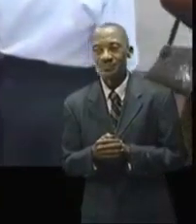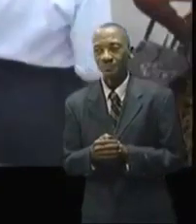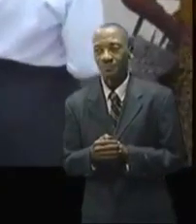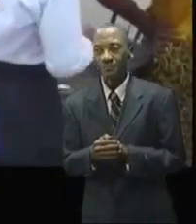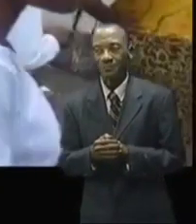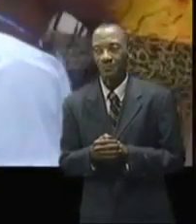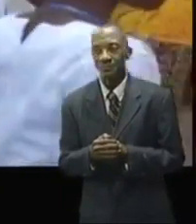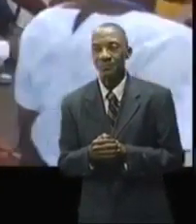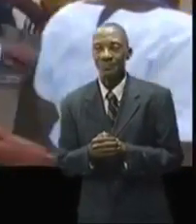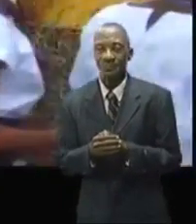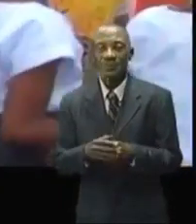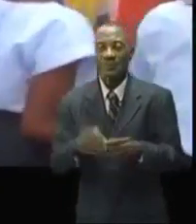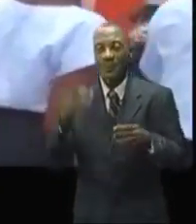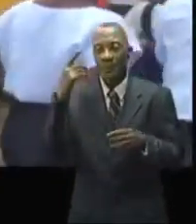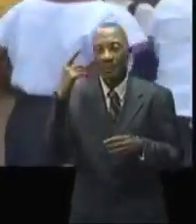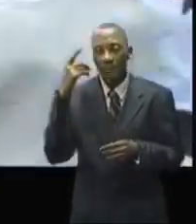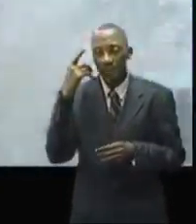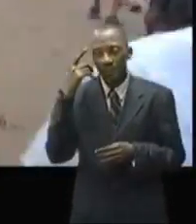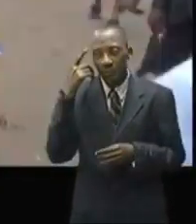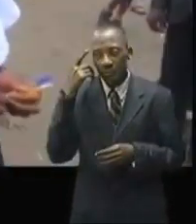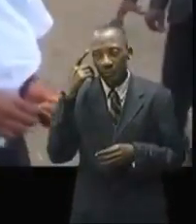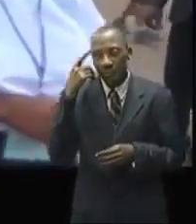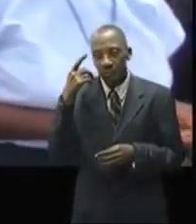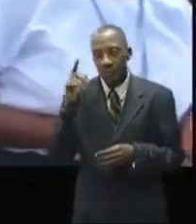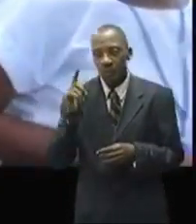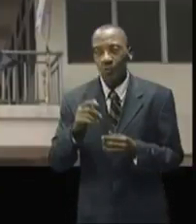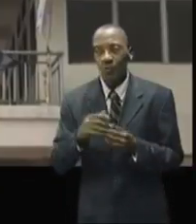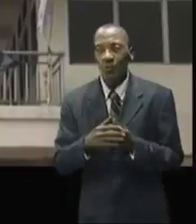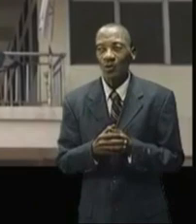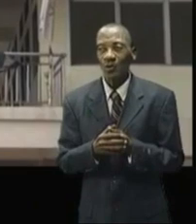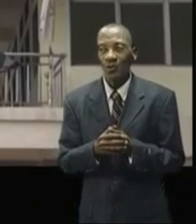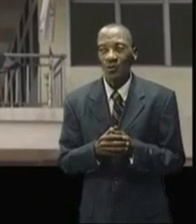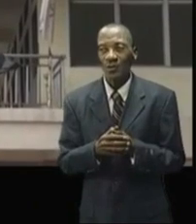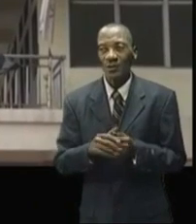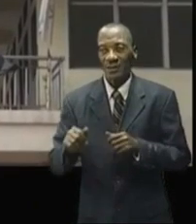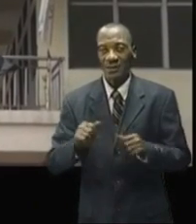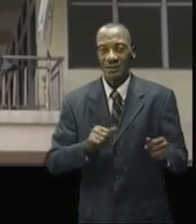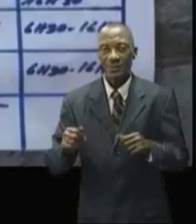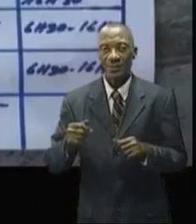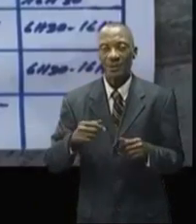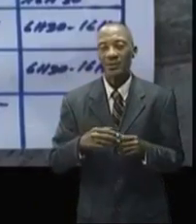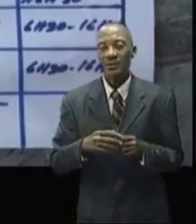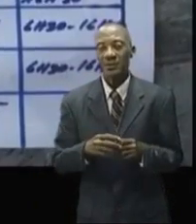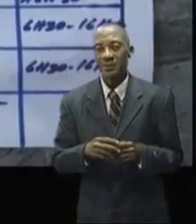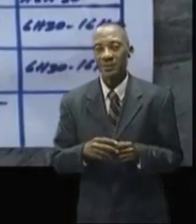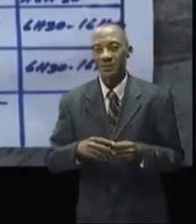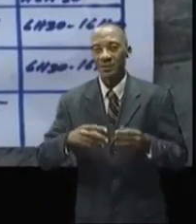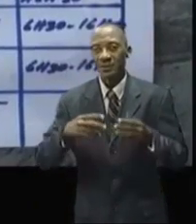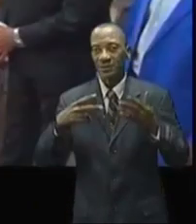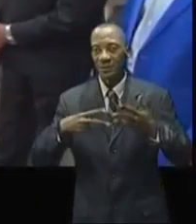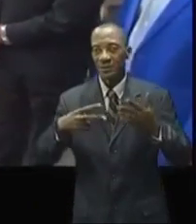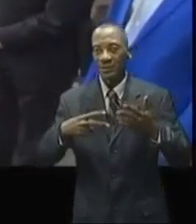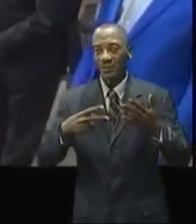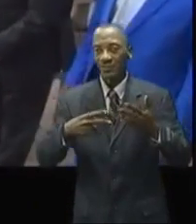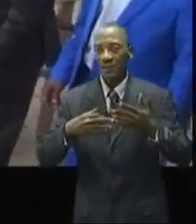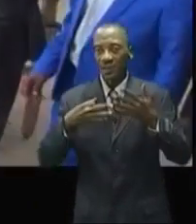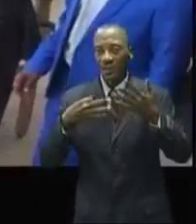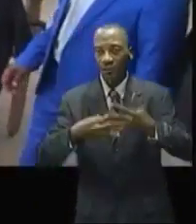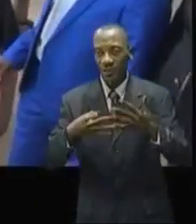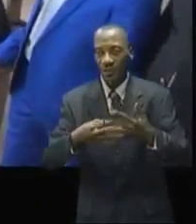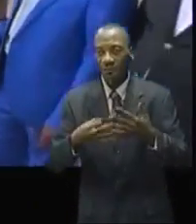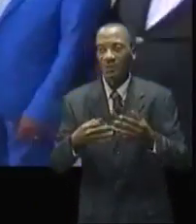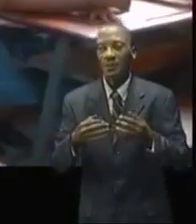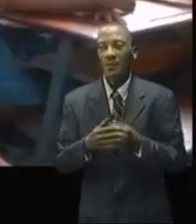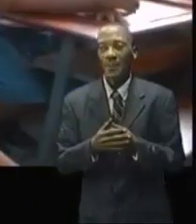Organisée sur toute l'étendue du territoire national, la deuxième édition du test national de sélection et d'orientation scolaire et professionnelle